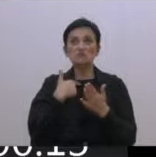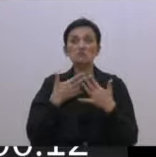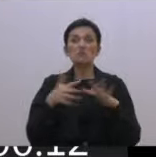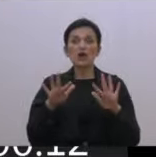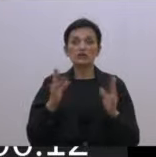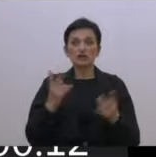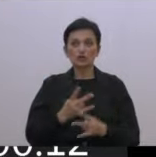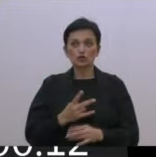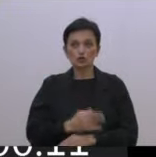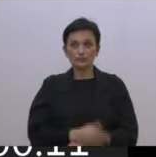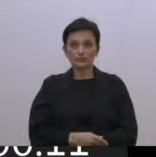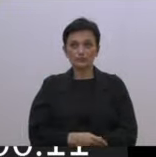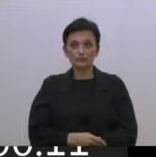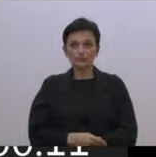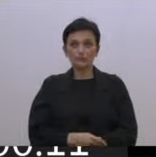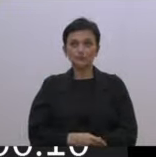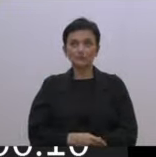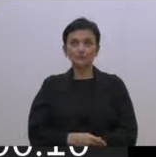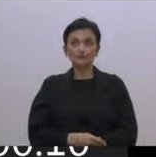საჭირო.